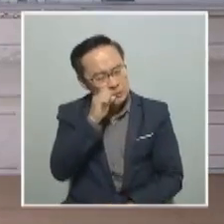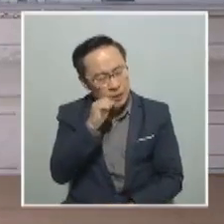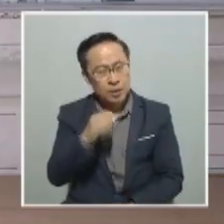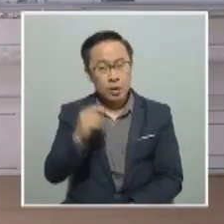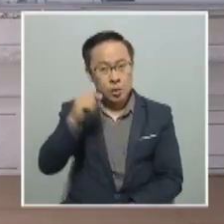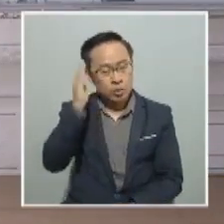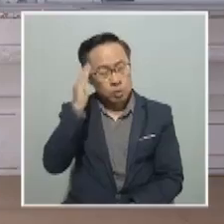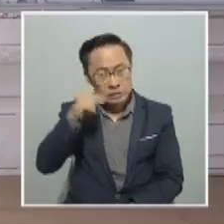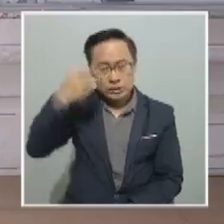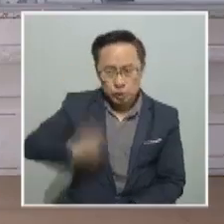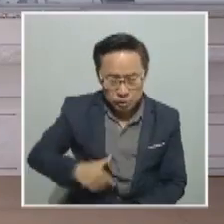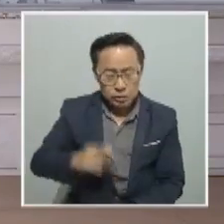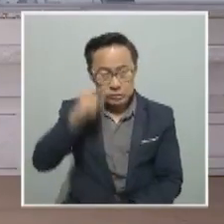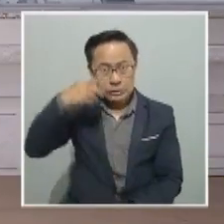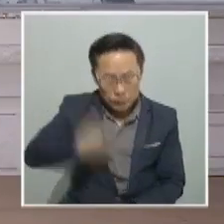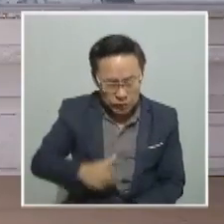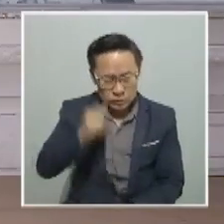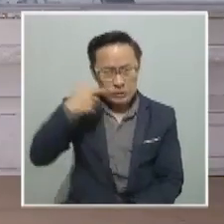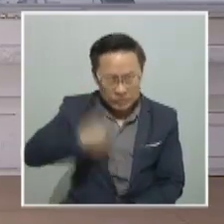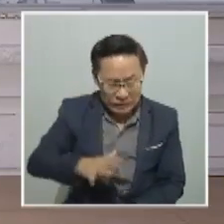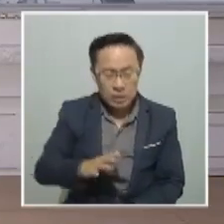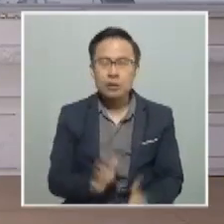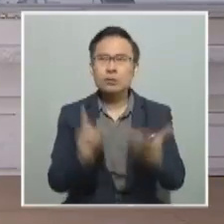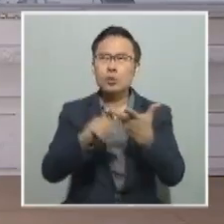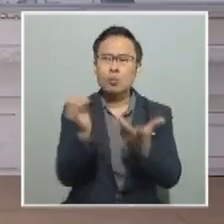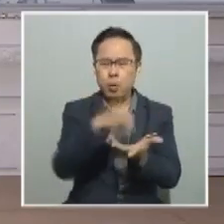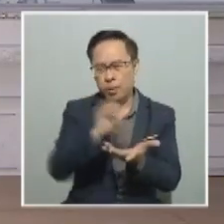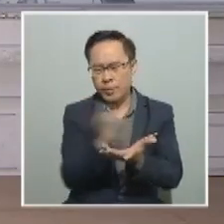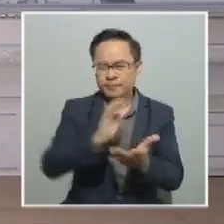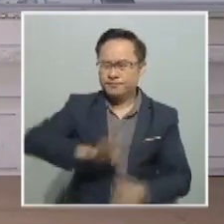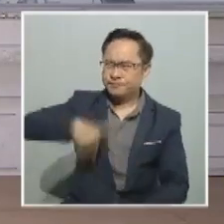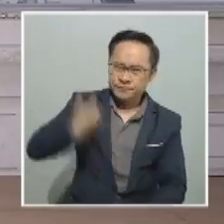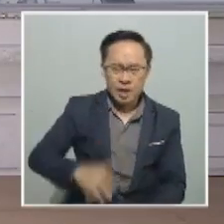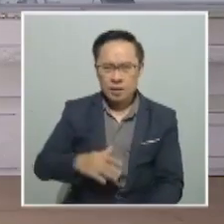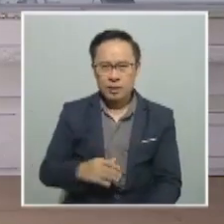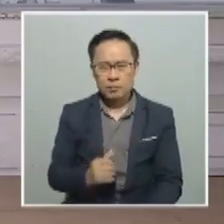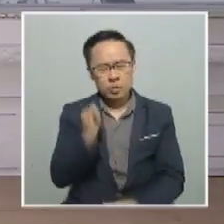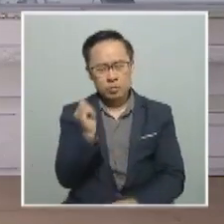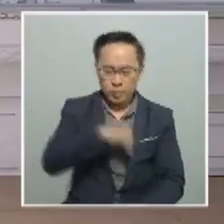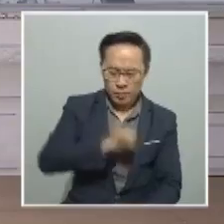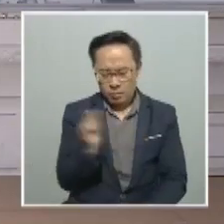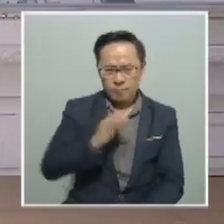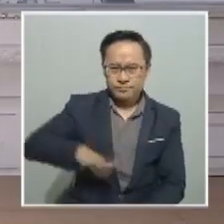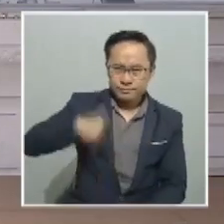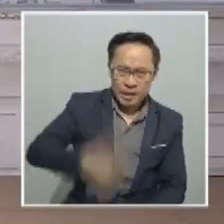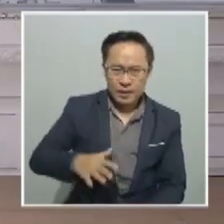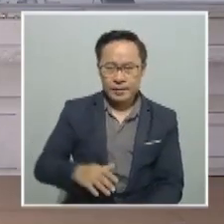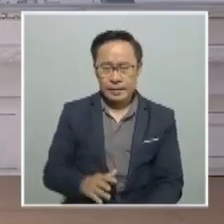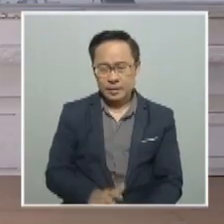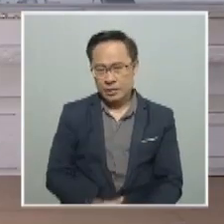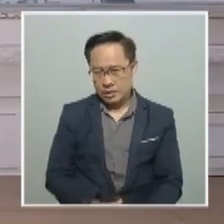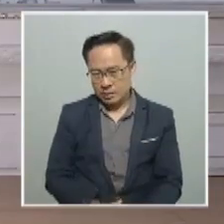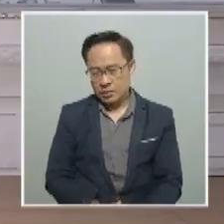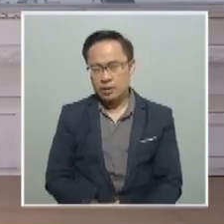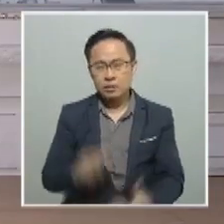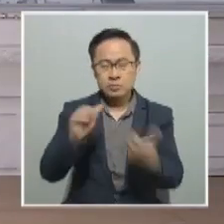ฉี่บ่อย พริกตัวบ่อย อันนี้ก็สำหรับคนที่มีคู่ก็อาจจะรู้สึกว่าเฮ้ยคนข้างเรานี่ทำไมแบ บ พลิกตัวบ่อยทำ